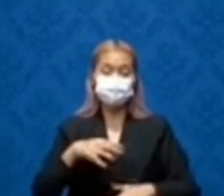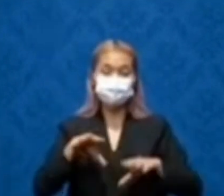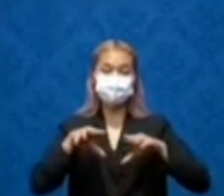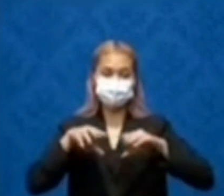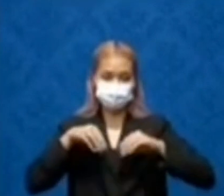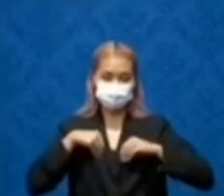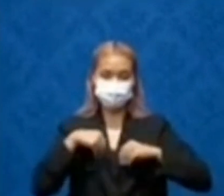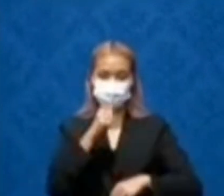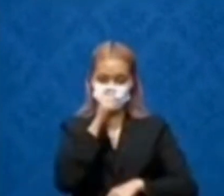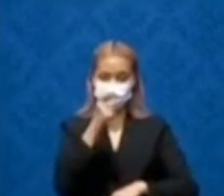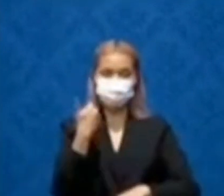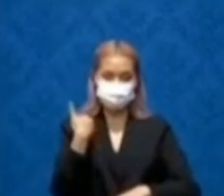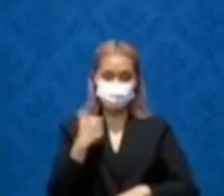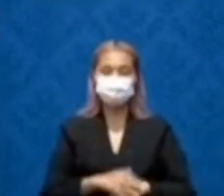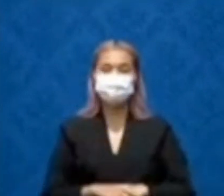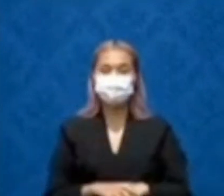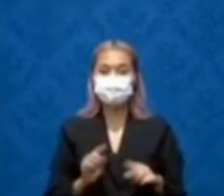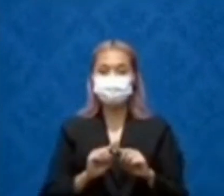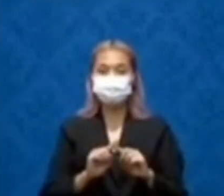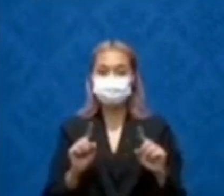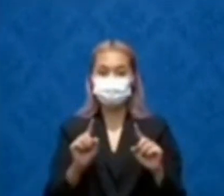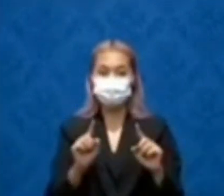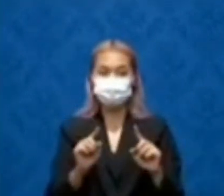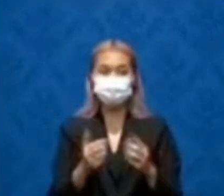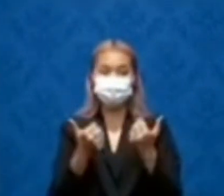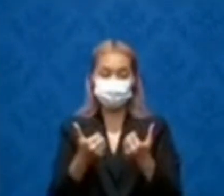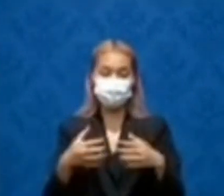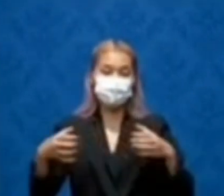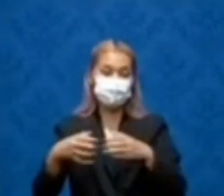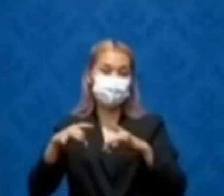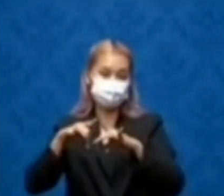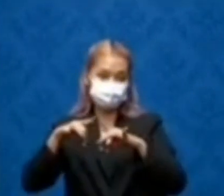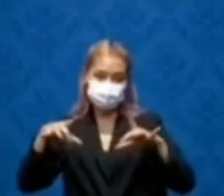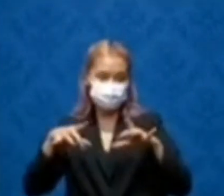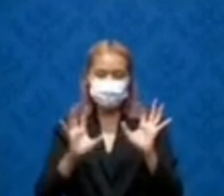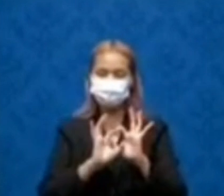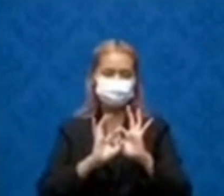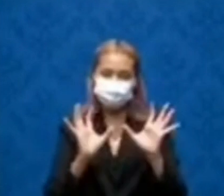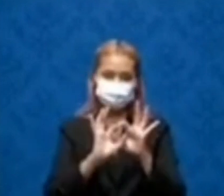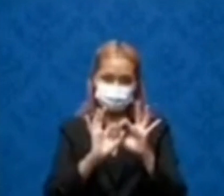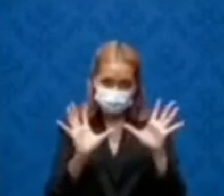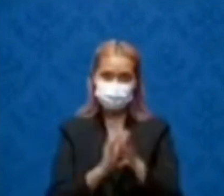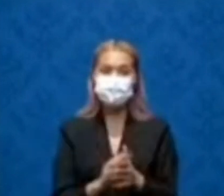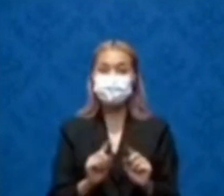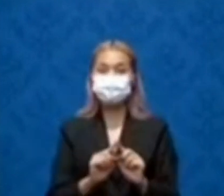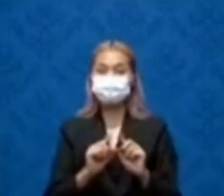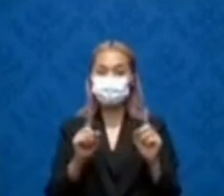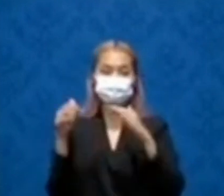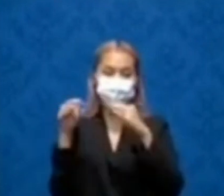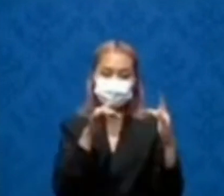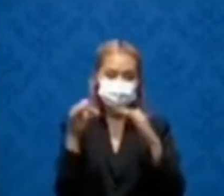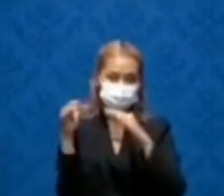ครับแต่ขอเรียนเชิญครับครั้งนี้ไม่เชื่องฝ่ายข้างน้อยหรือฝ่ายข้างมากครับเป็นเรื่องที่เกิดขึ้นจากความเข้าใจ